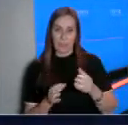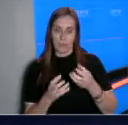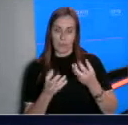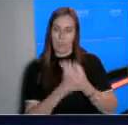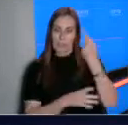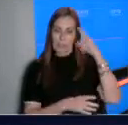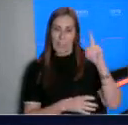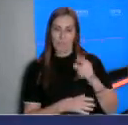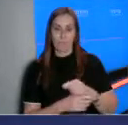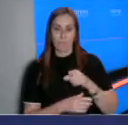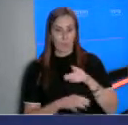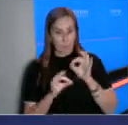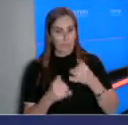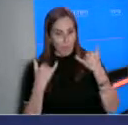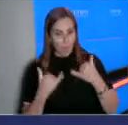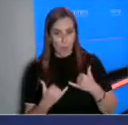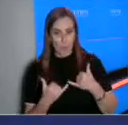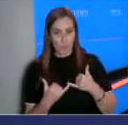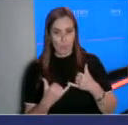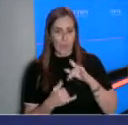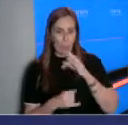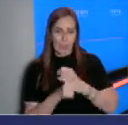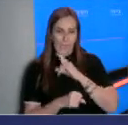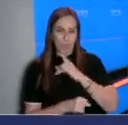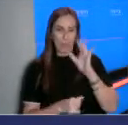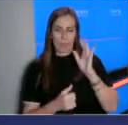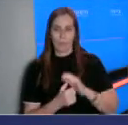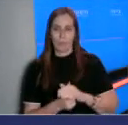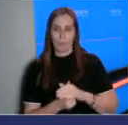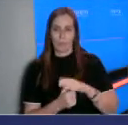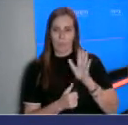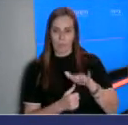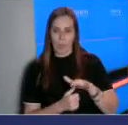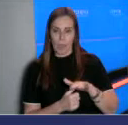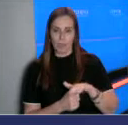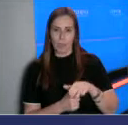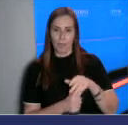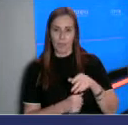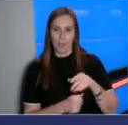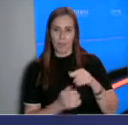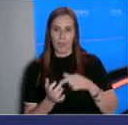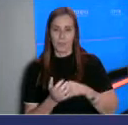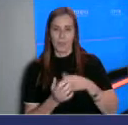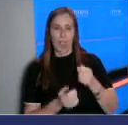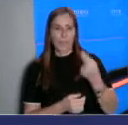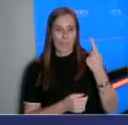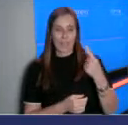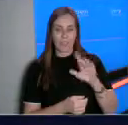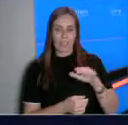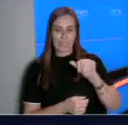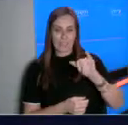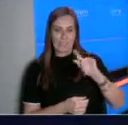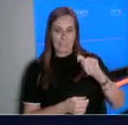מיזם. והמיזם, ואת בעצם היום חידונאית. כן, אני גם כותבת... גם שתראו מהערוץ אחד עם המנורות האלה. אז איתי